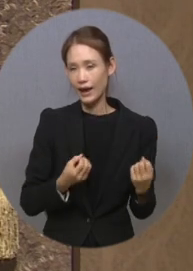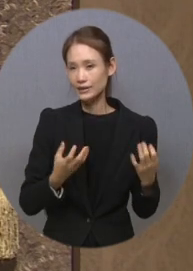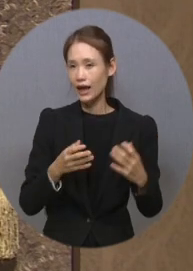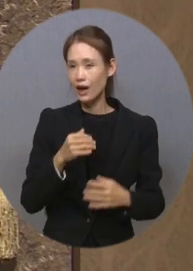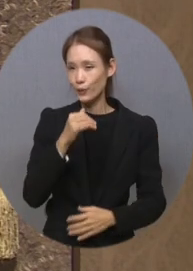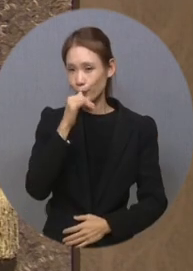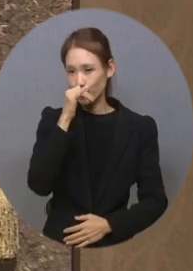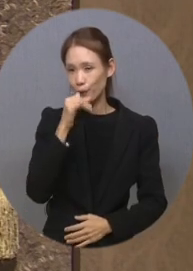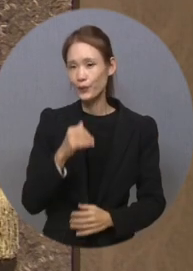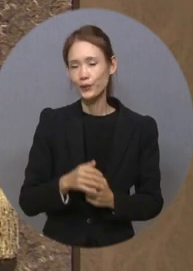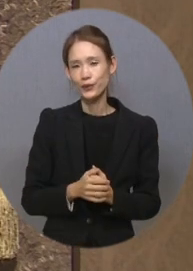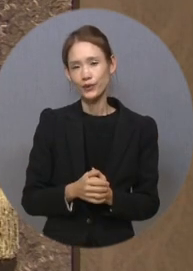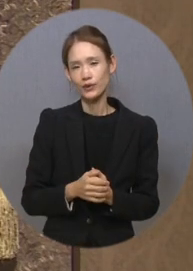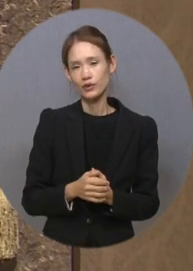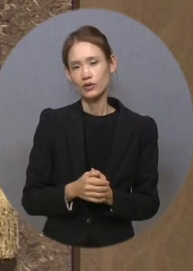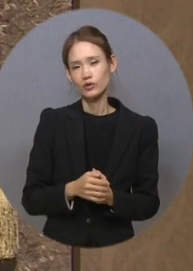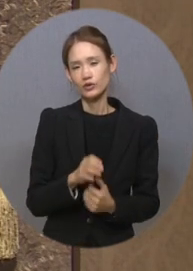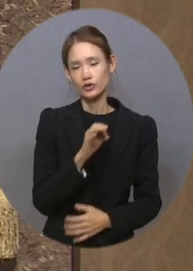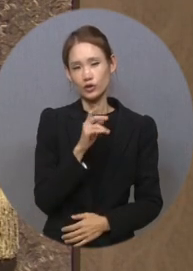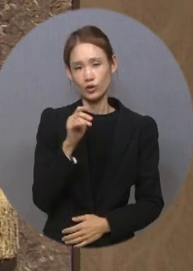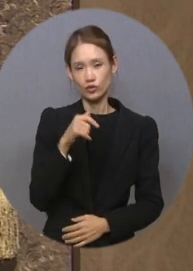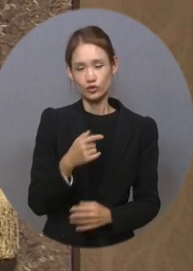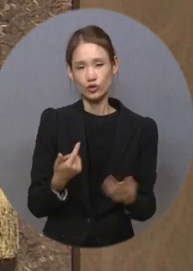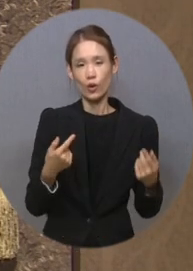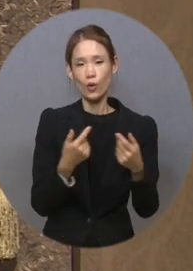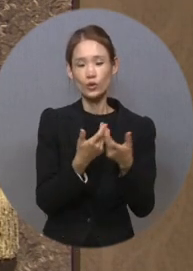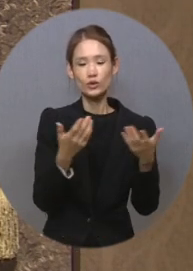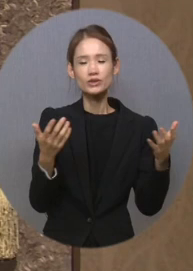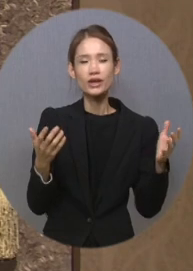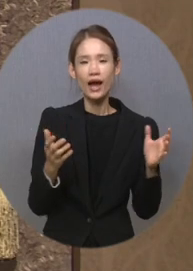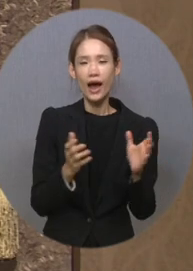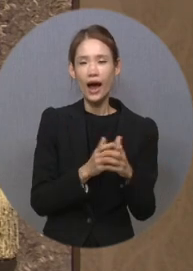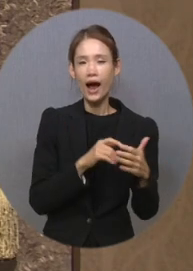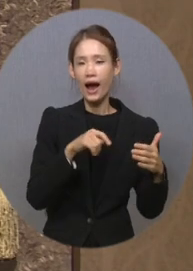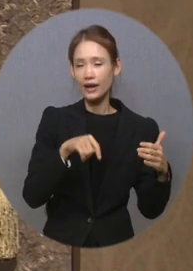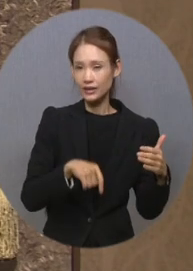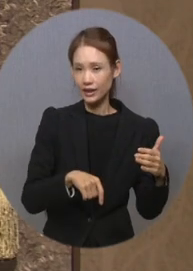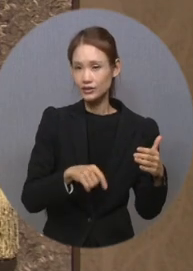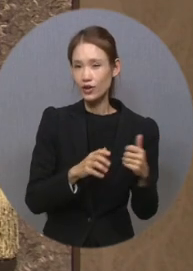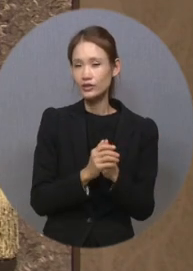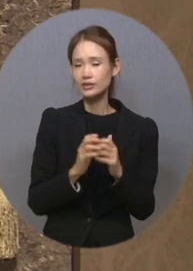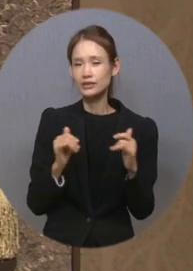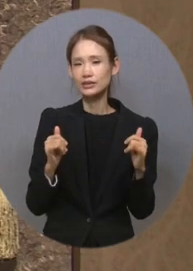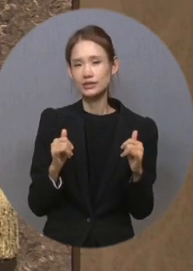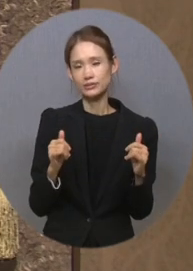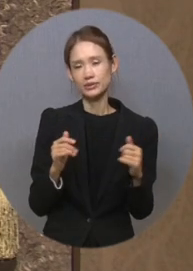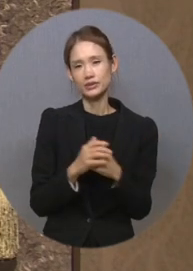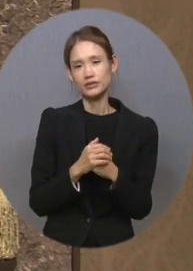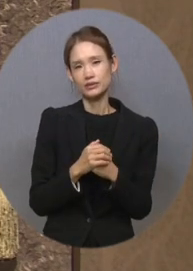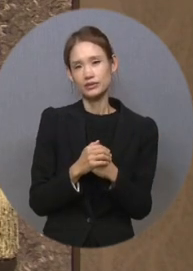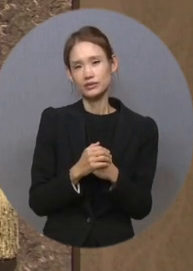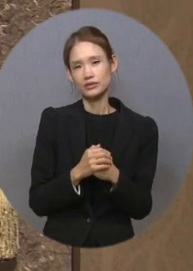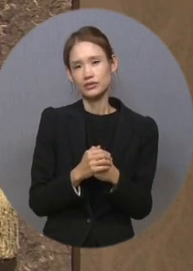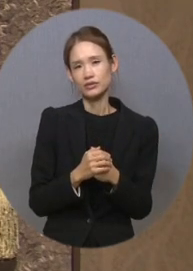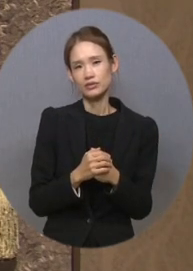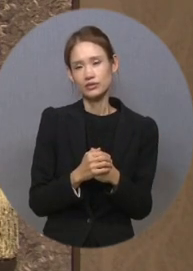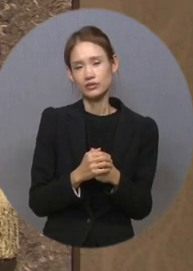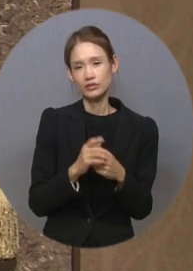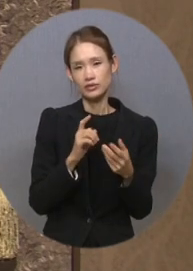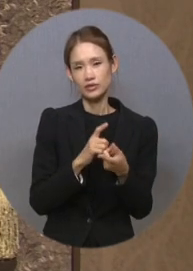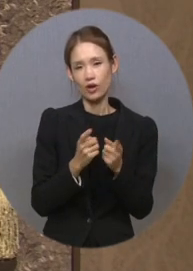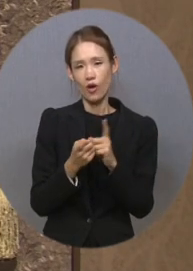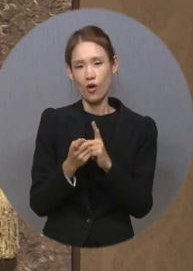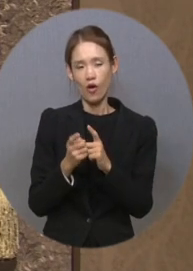합니다. 그리고 우리가 이제 여수가 공동체로서 네. 그런 그 어떤 시민들 간의